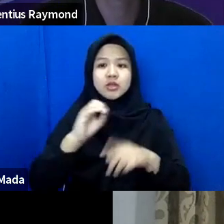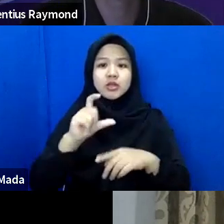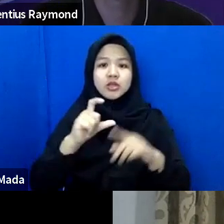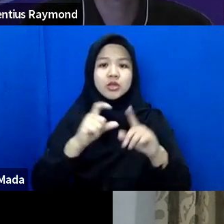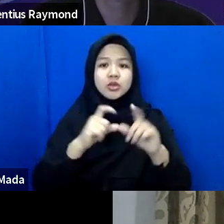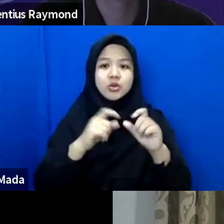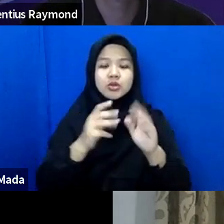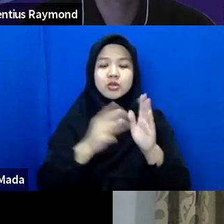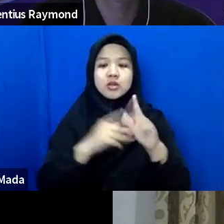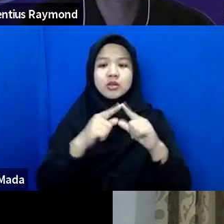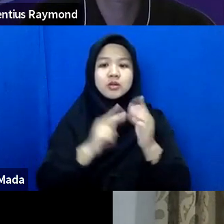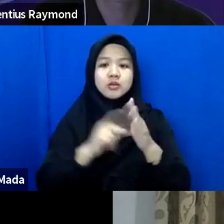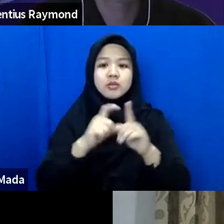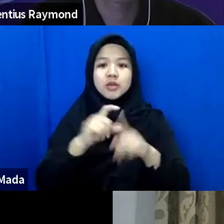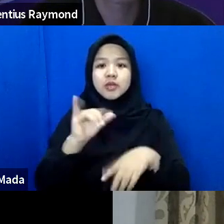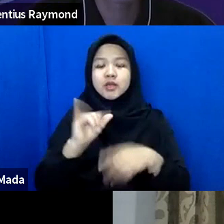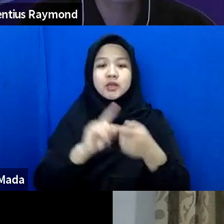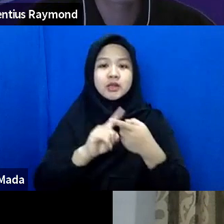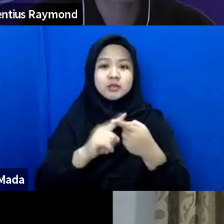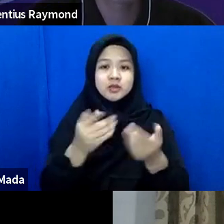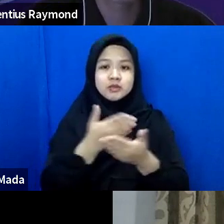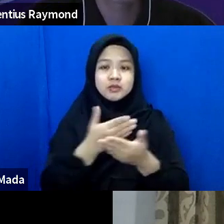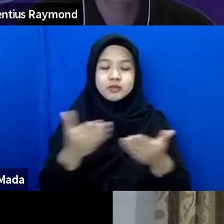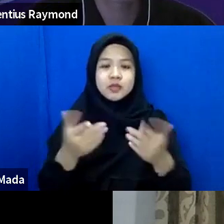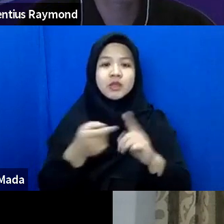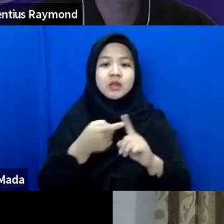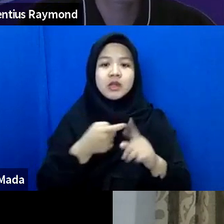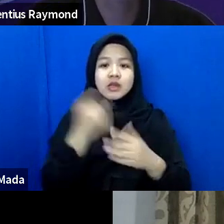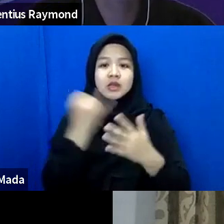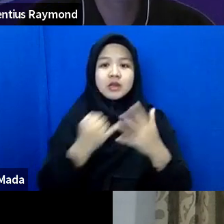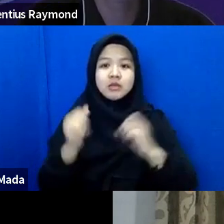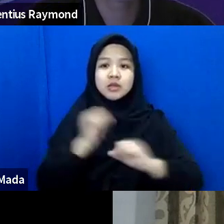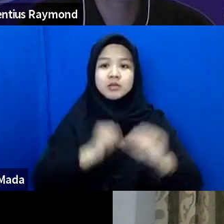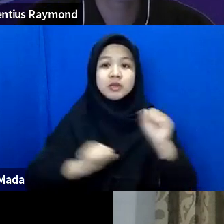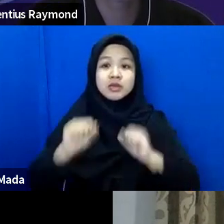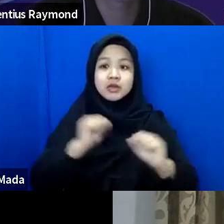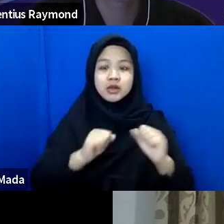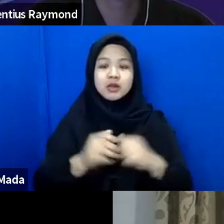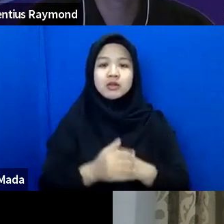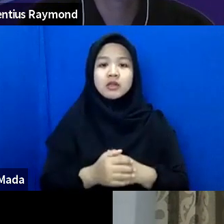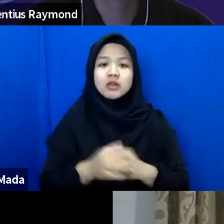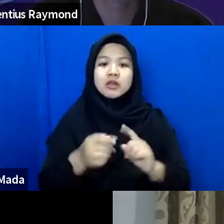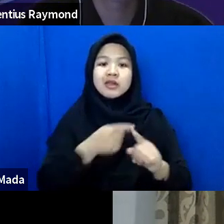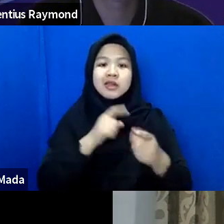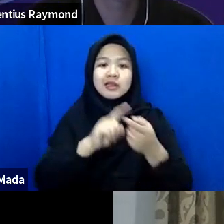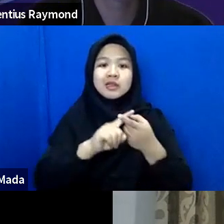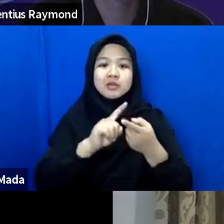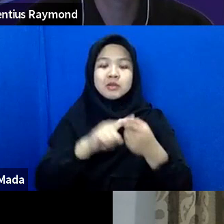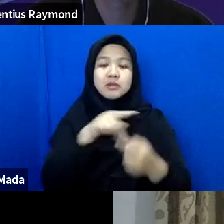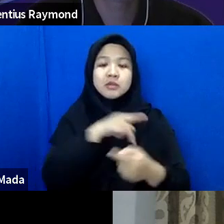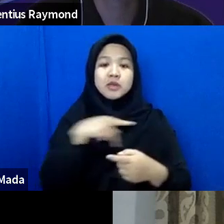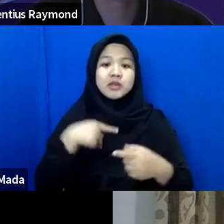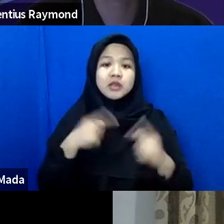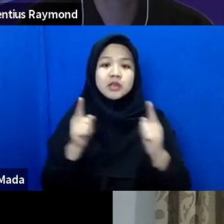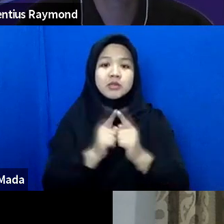bagi G dan teman-teman juga dari gambar bergerak tentang lupa juga kepada teman-teman panitia